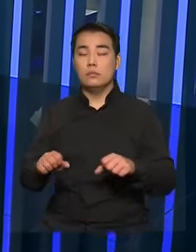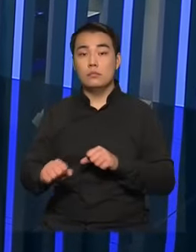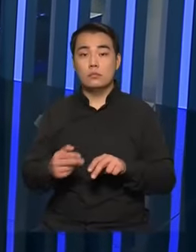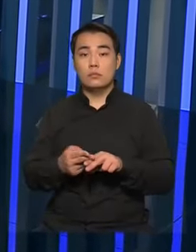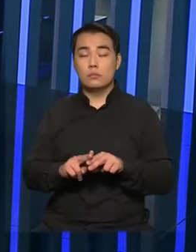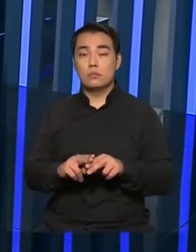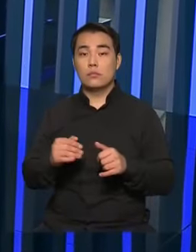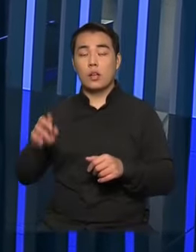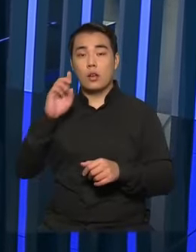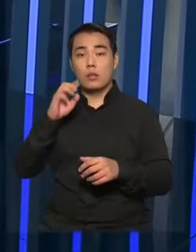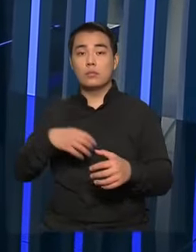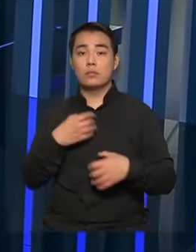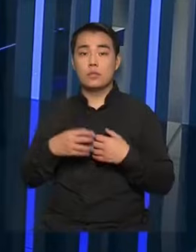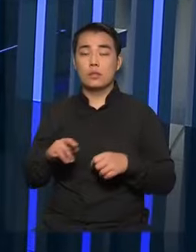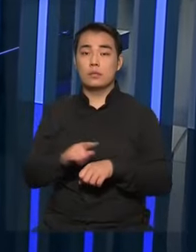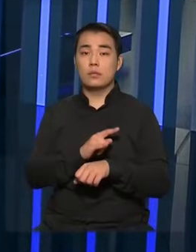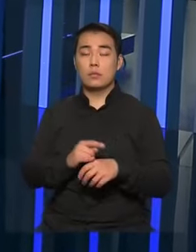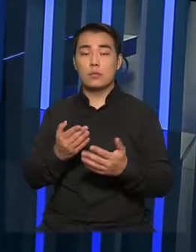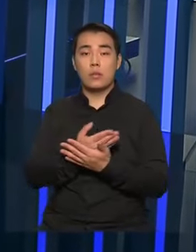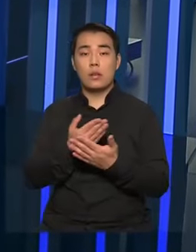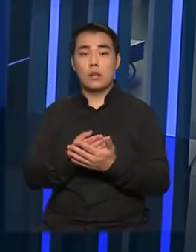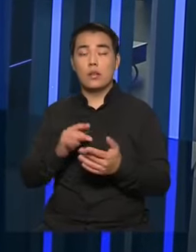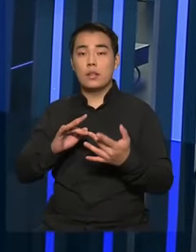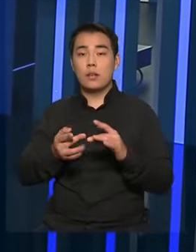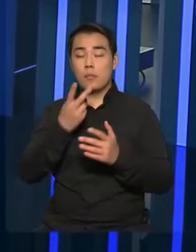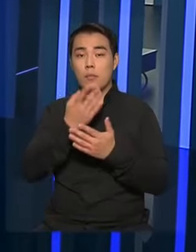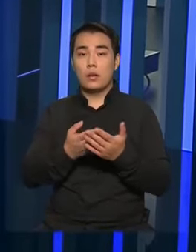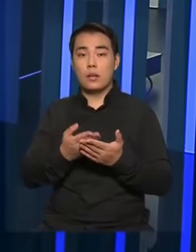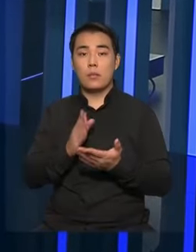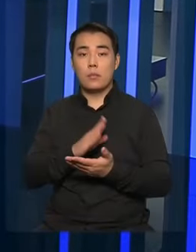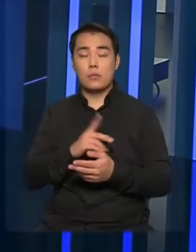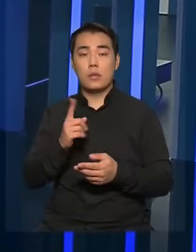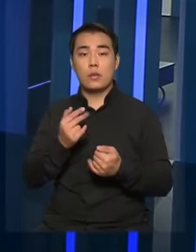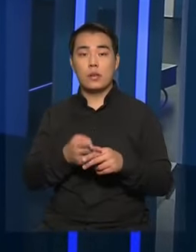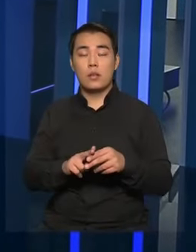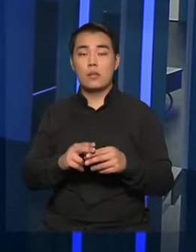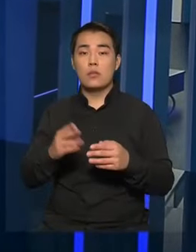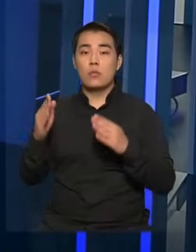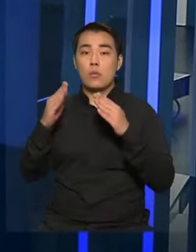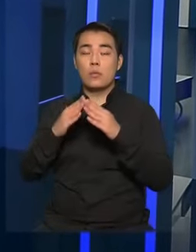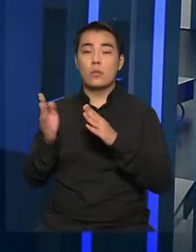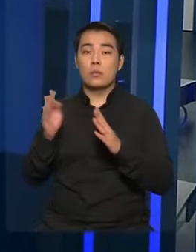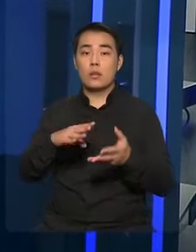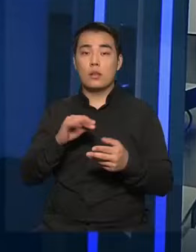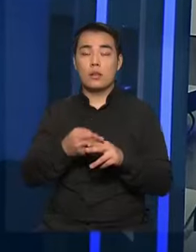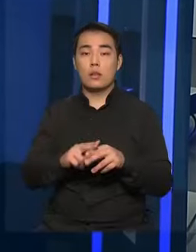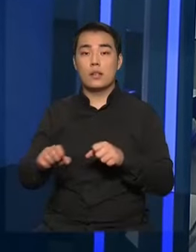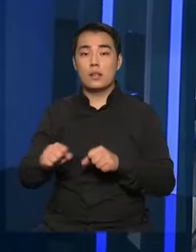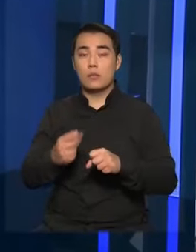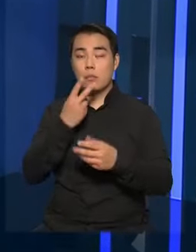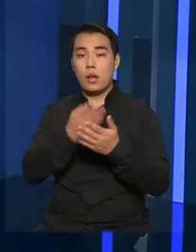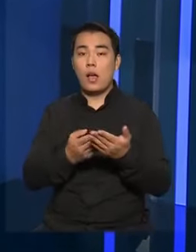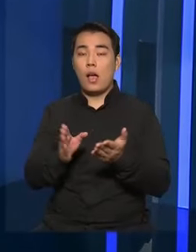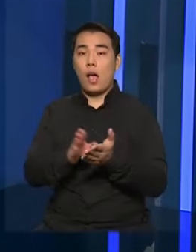туралы елді дүрліктірген жалған ақпаратты әлеуметтік желде есті. Әзіресе қираған ғимараттар мен жойқын зілзала